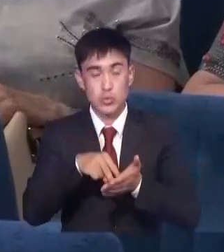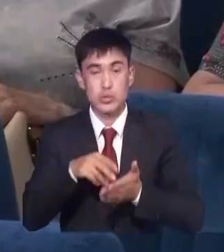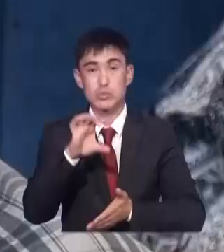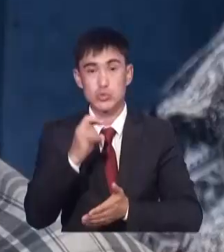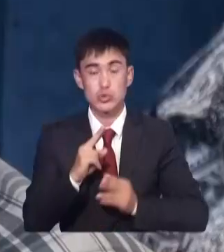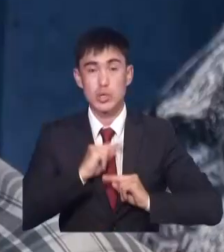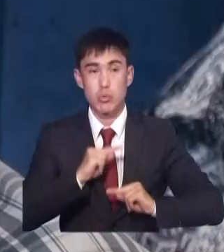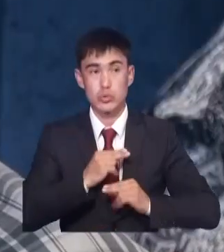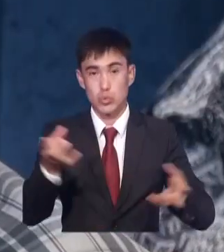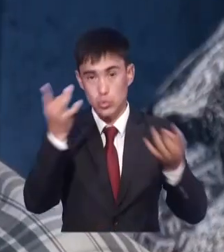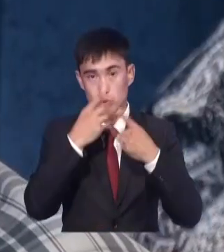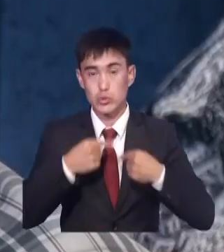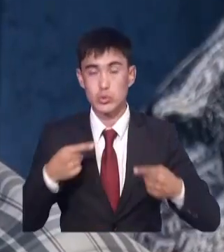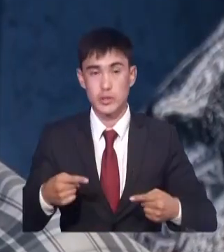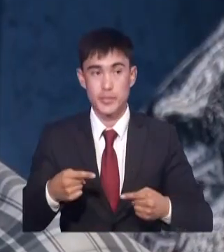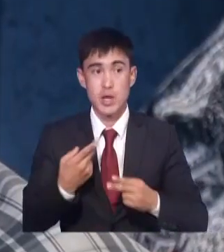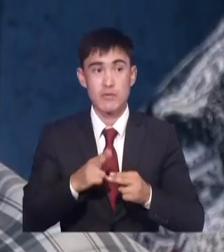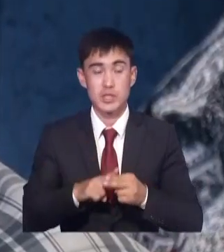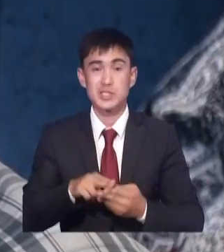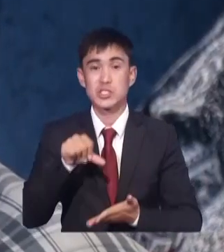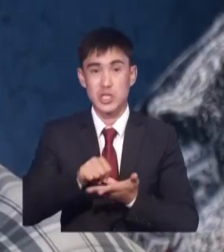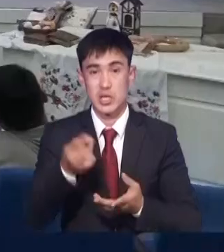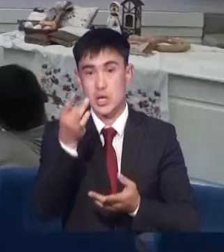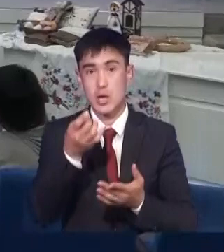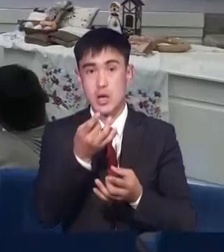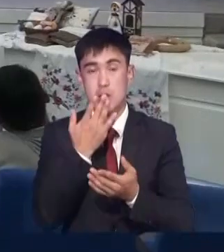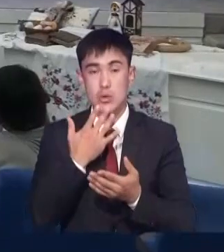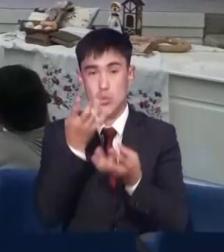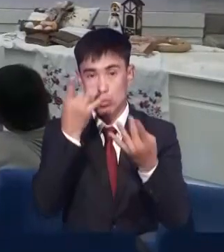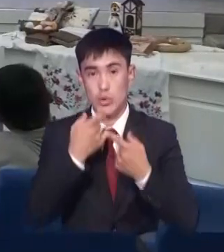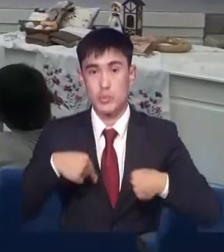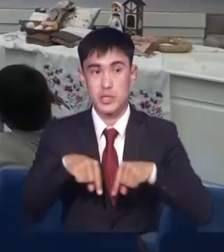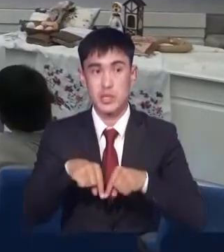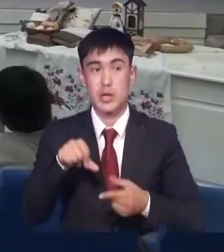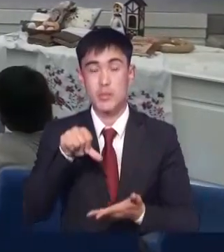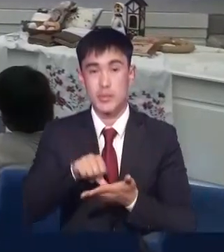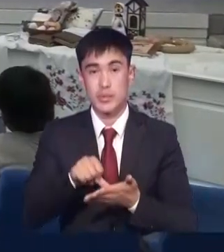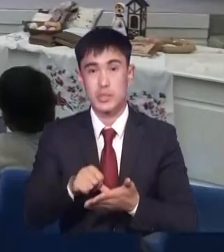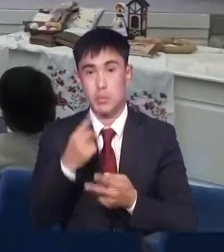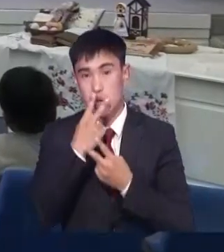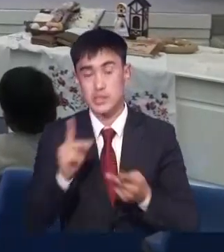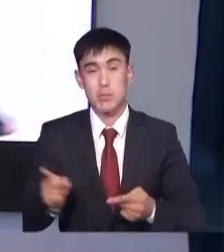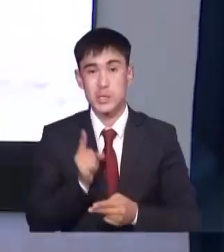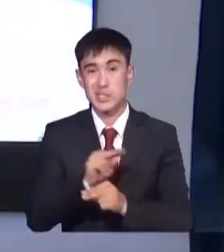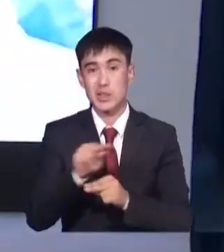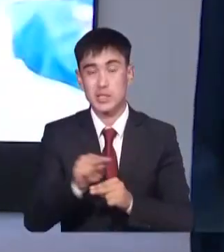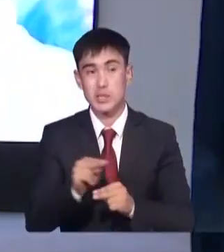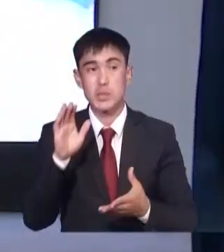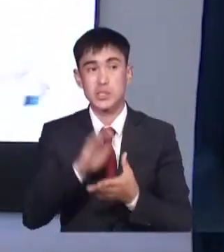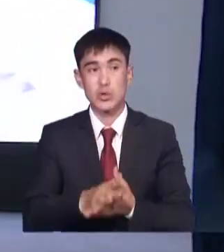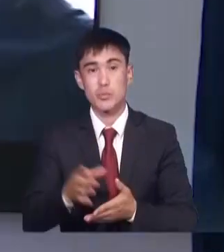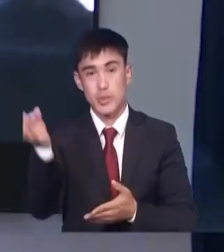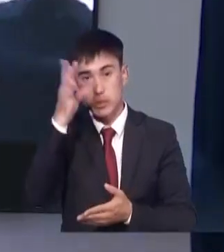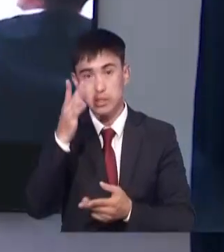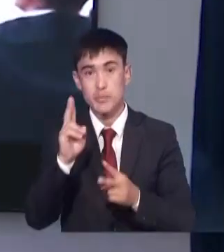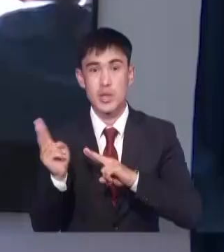социальная работа, культура и другие. В этот раз члены этнокультурного центра провели с присутствующими мастер-класс по знакомству с немецким